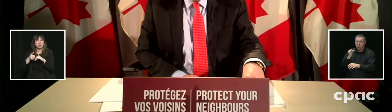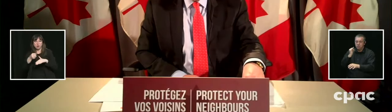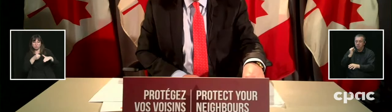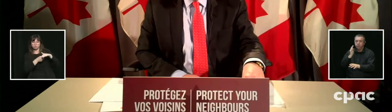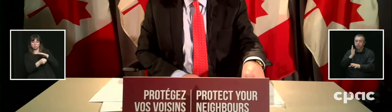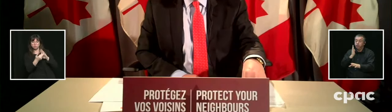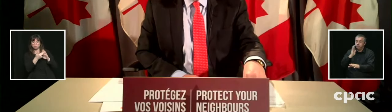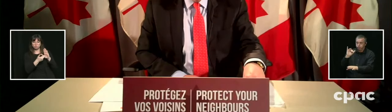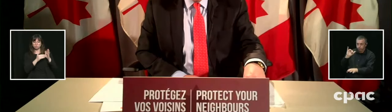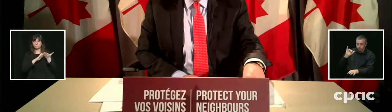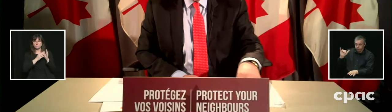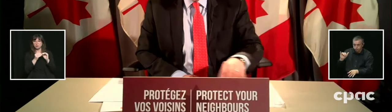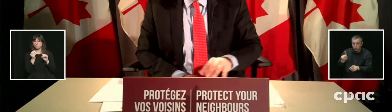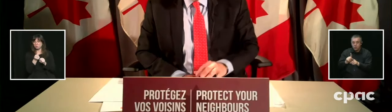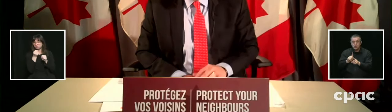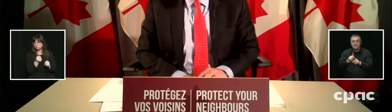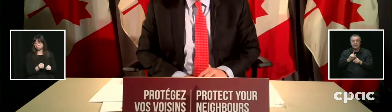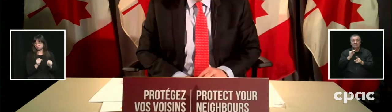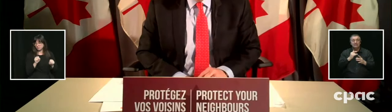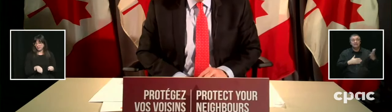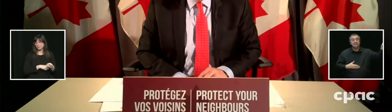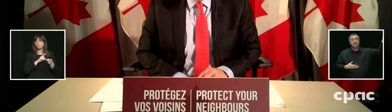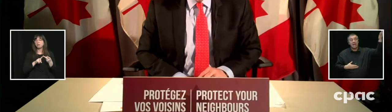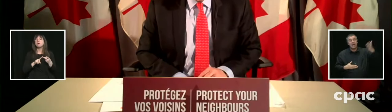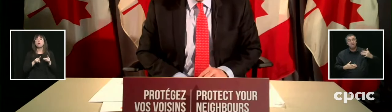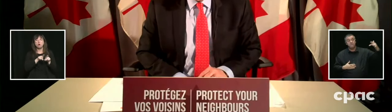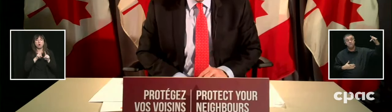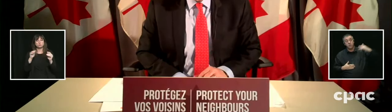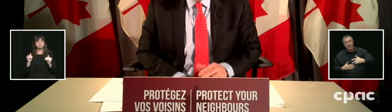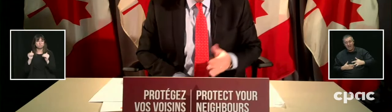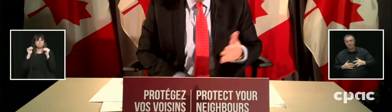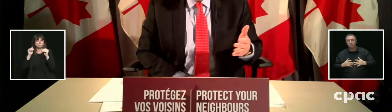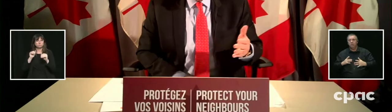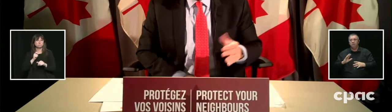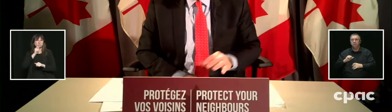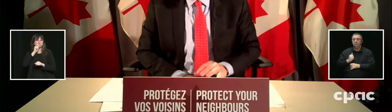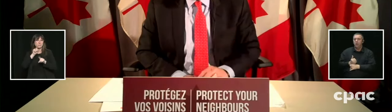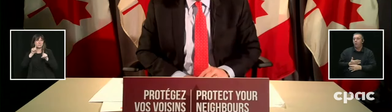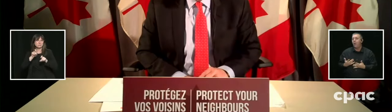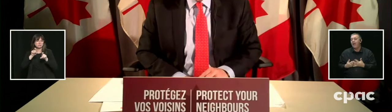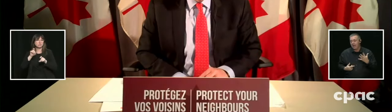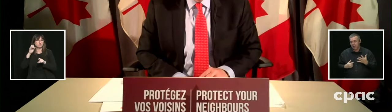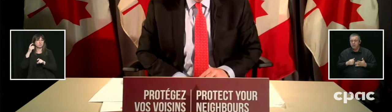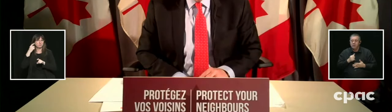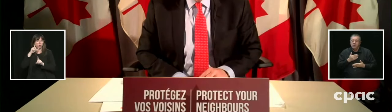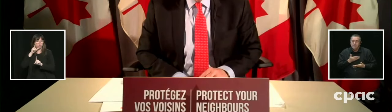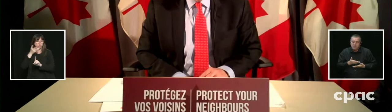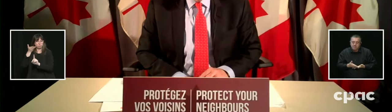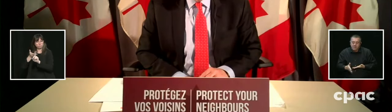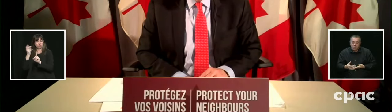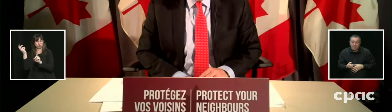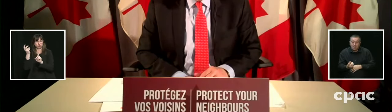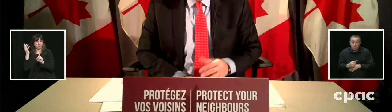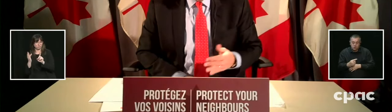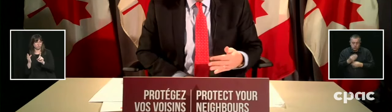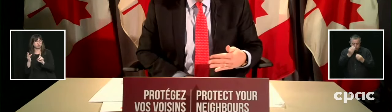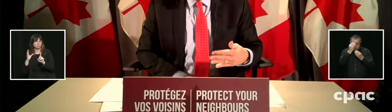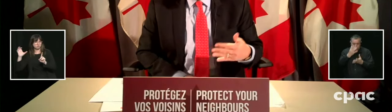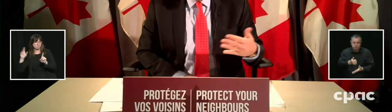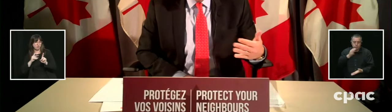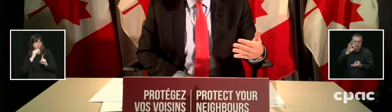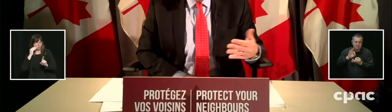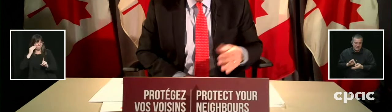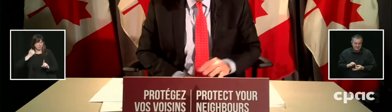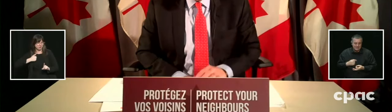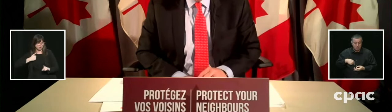dépistage potentiel aux arrivées. Et nous aurons des précisions au cours des prochains jours, mais nous voulons